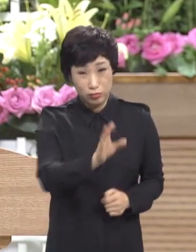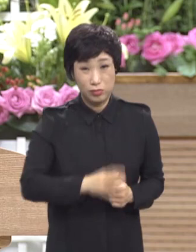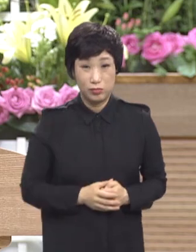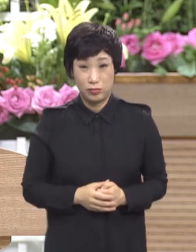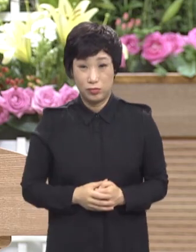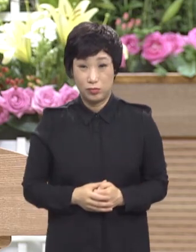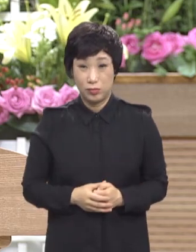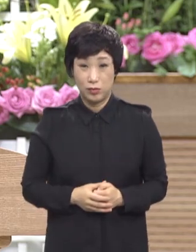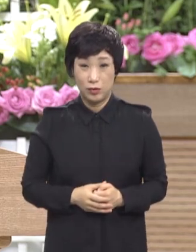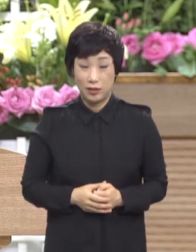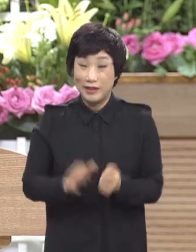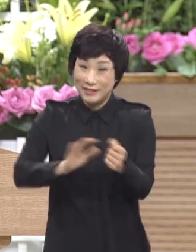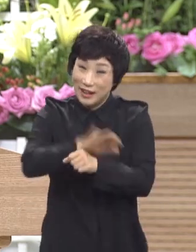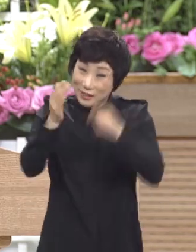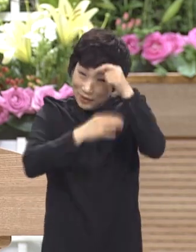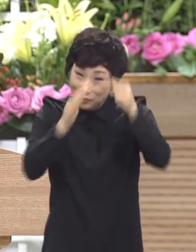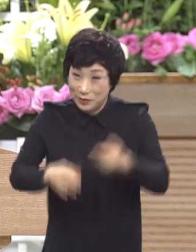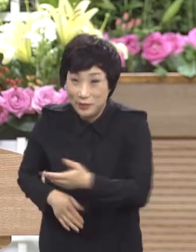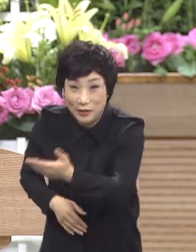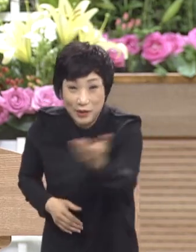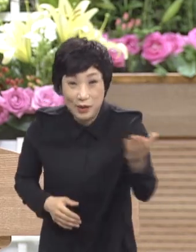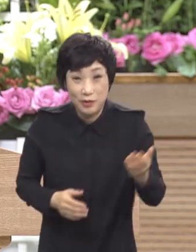말이요. 사랑하는 여러분,